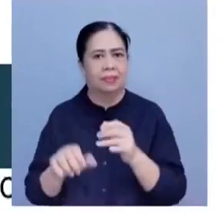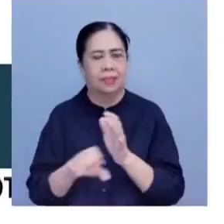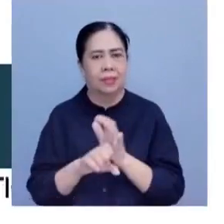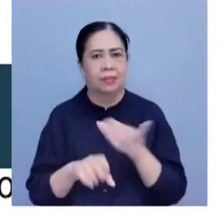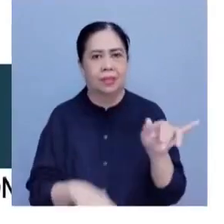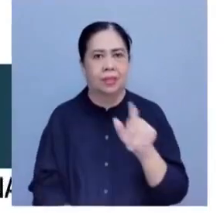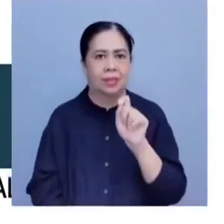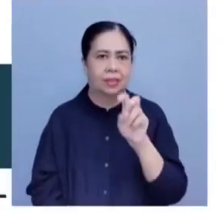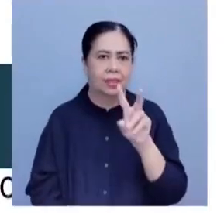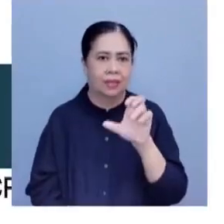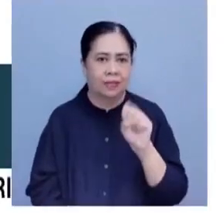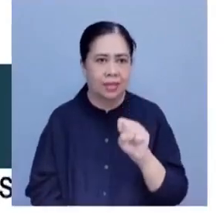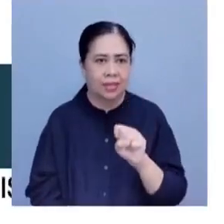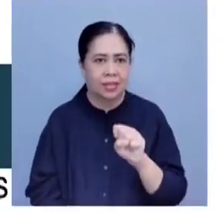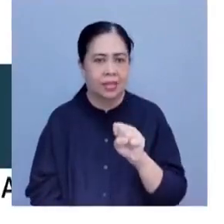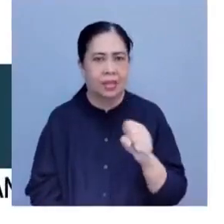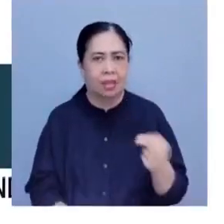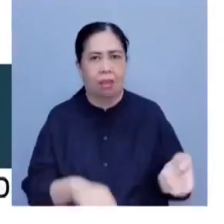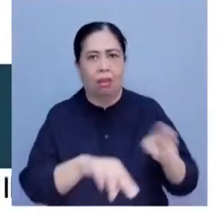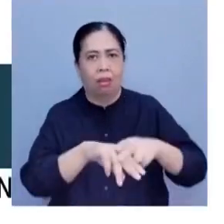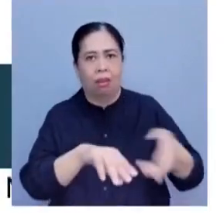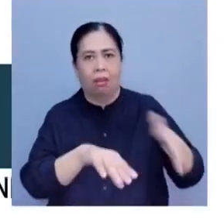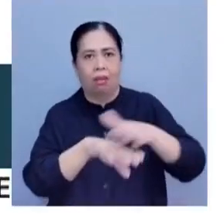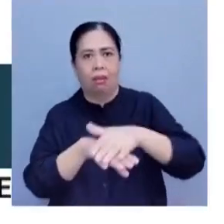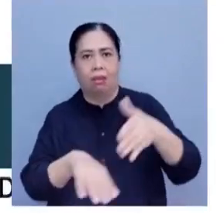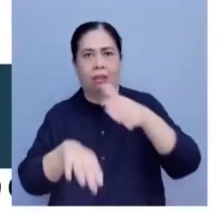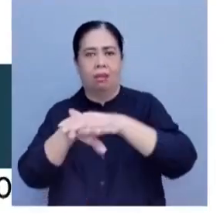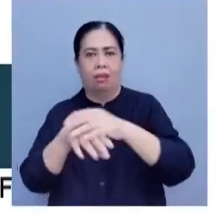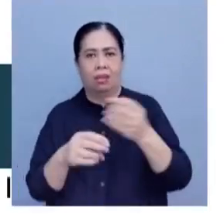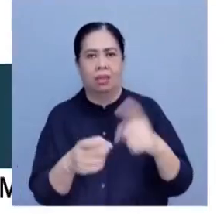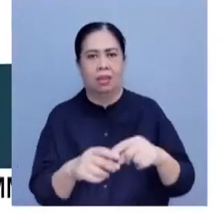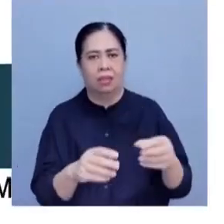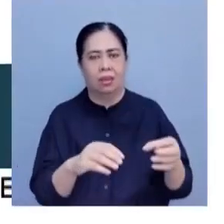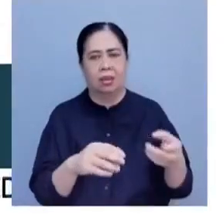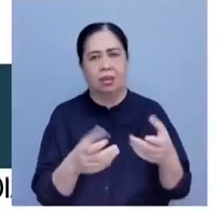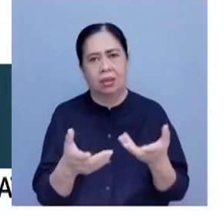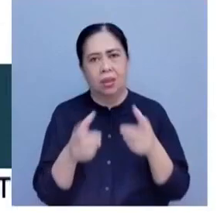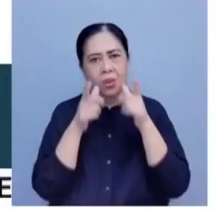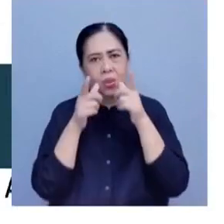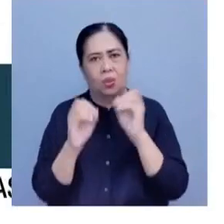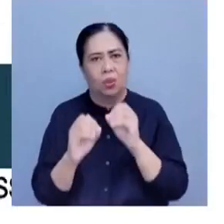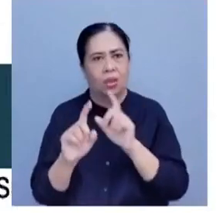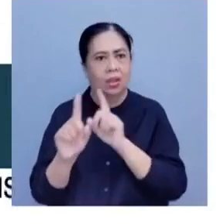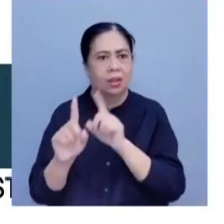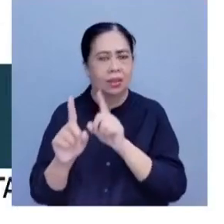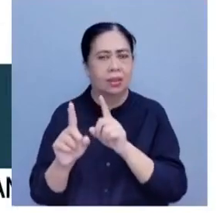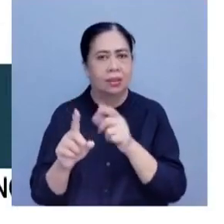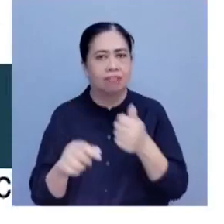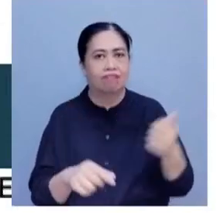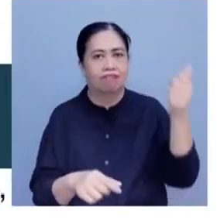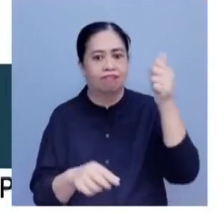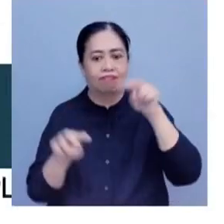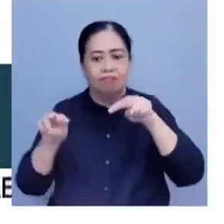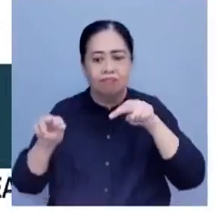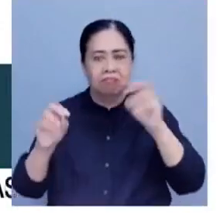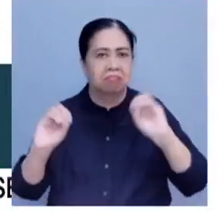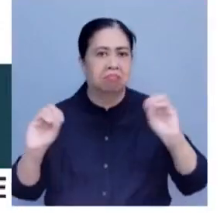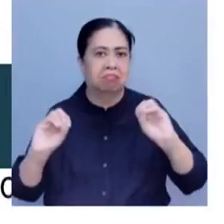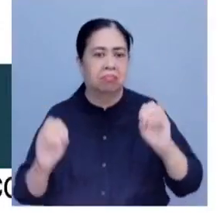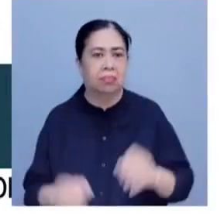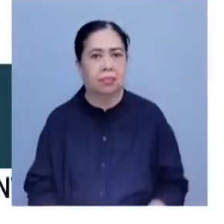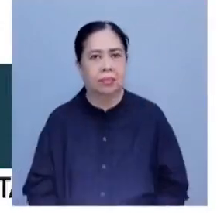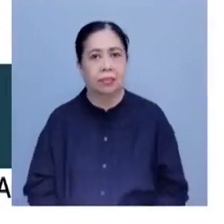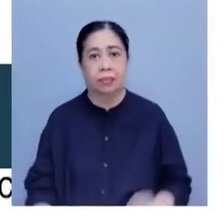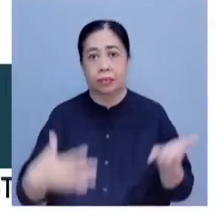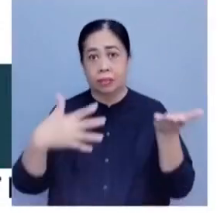Tevez. Natatabunan itong kay Capersi at mukhang walang umaattend ng mga otoridad, ano. Yun yung